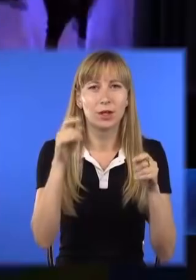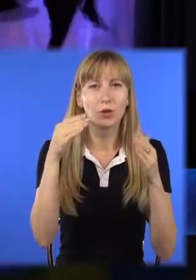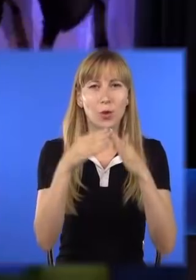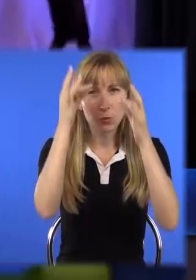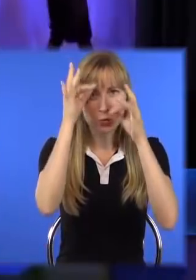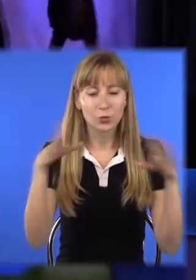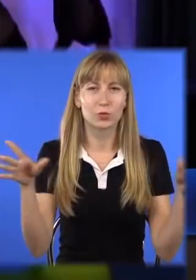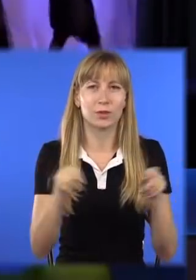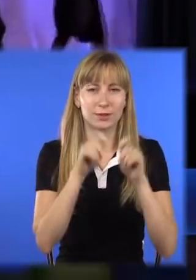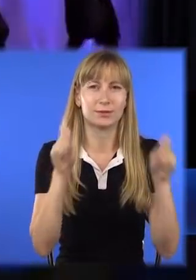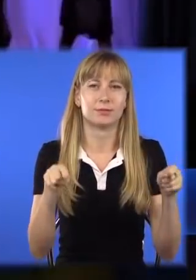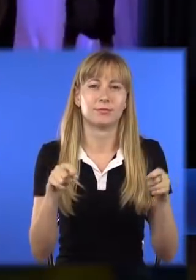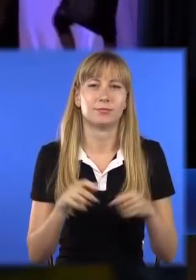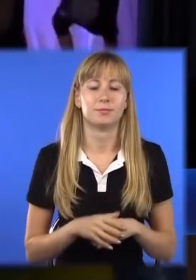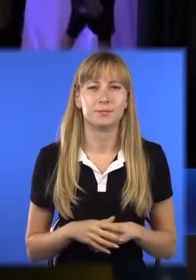заняття.